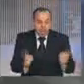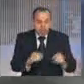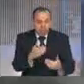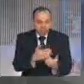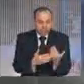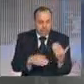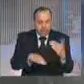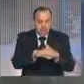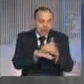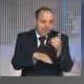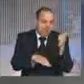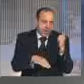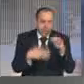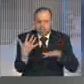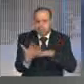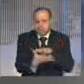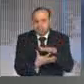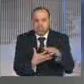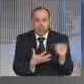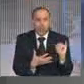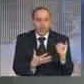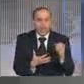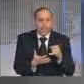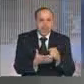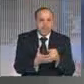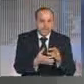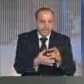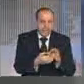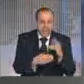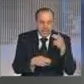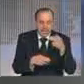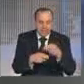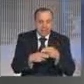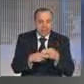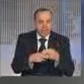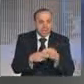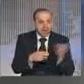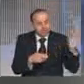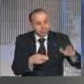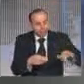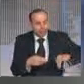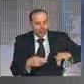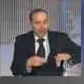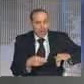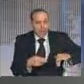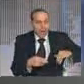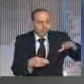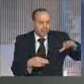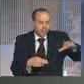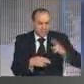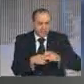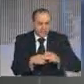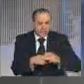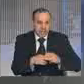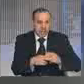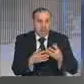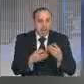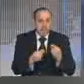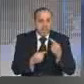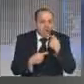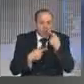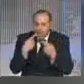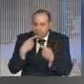ليله البارحه احداث شغب في منطقه الناصريه بصفاقس بعد وفاه شاب من المنطقه وتعددت